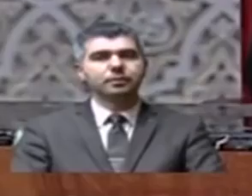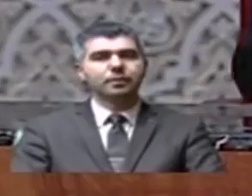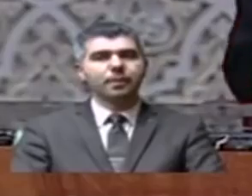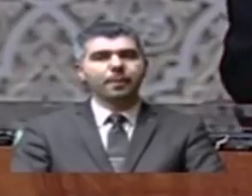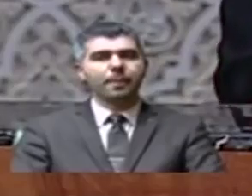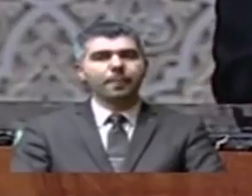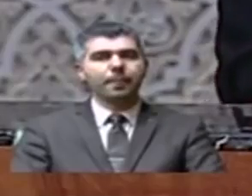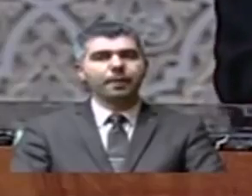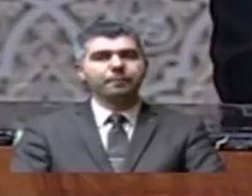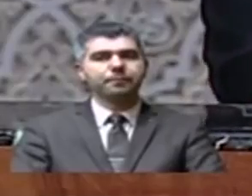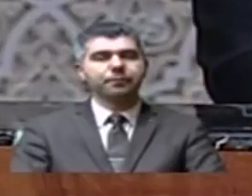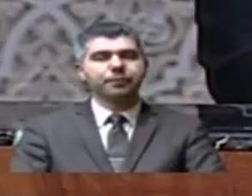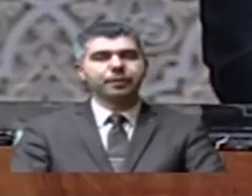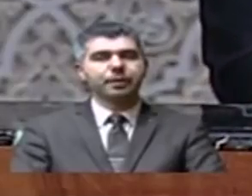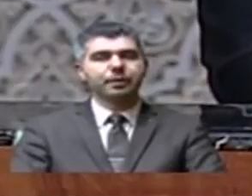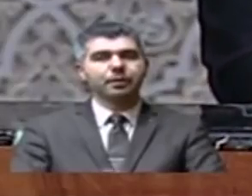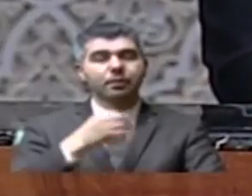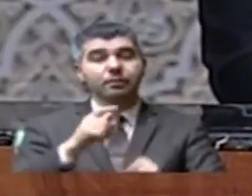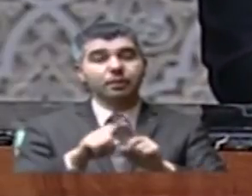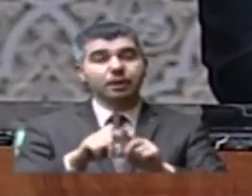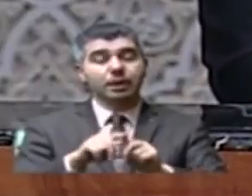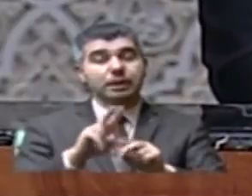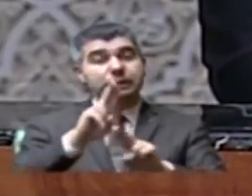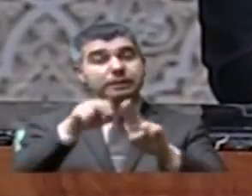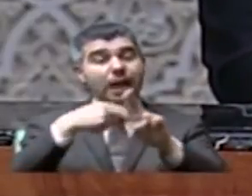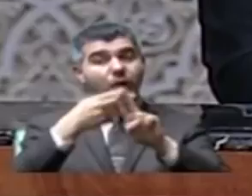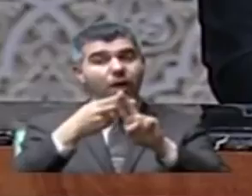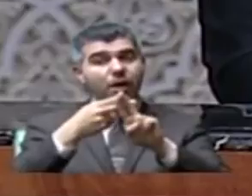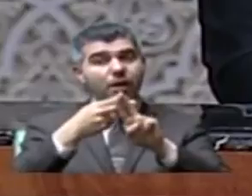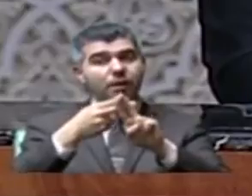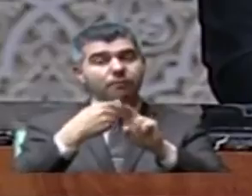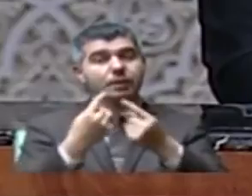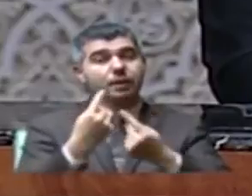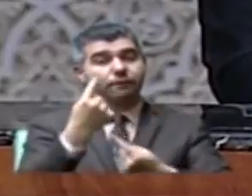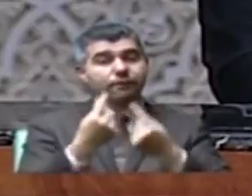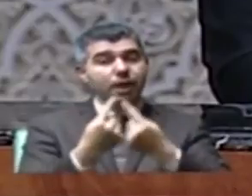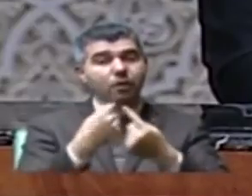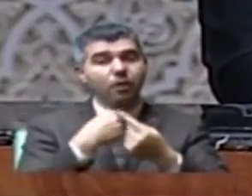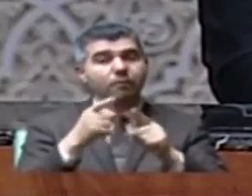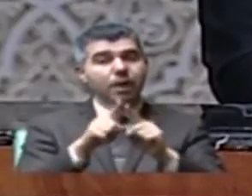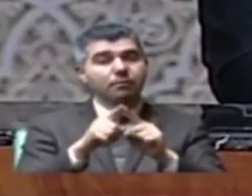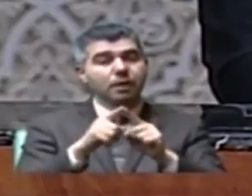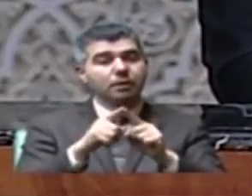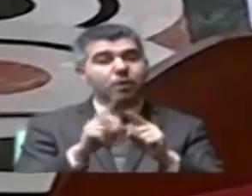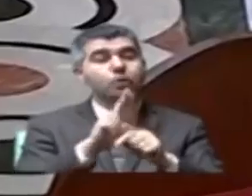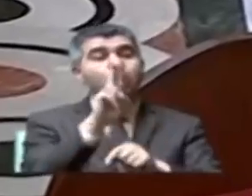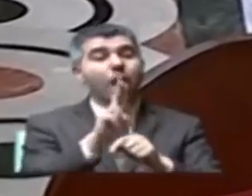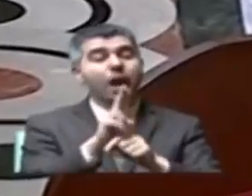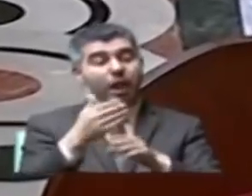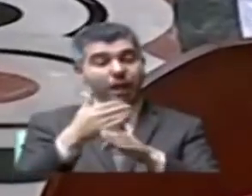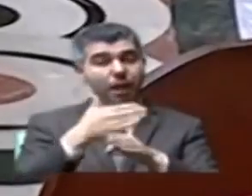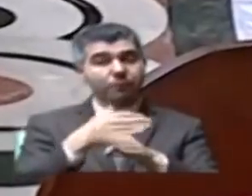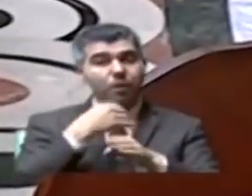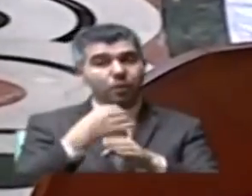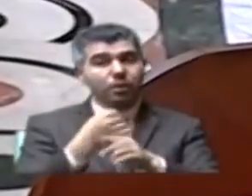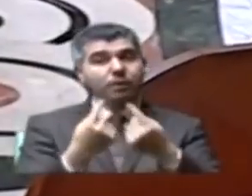الوزير. أنا الأستاذ أجيب حسب الكيفية التي يطرح بها السؤال. إلا